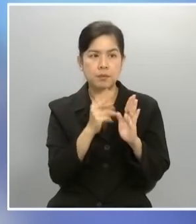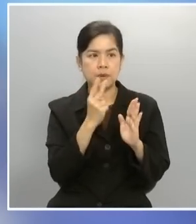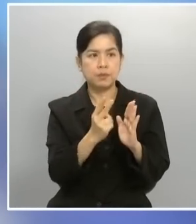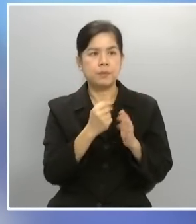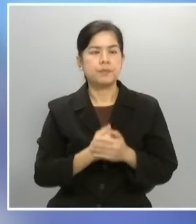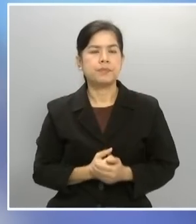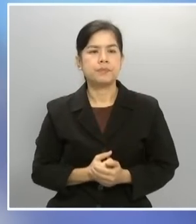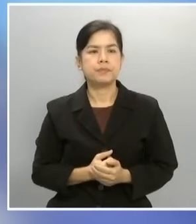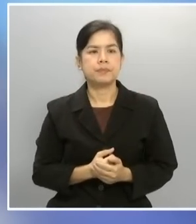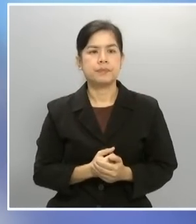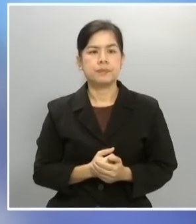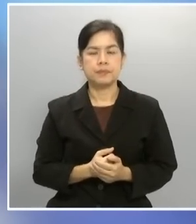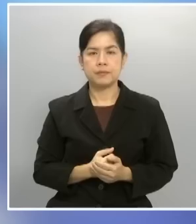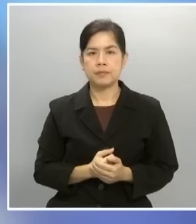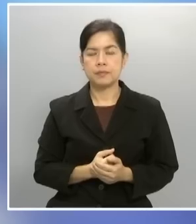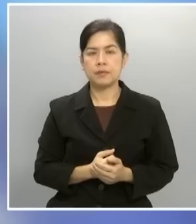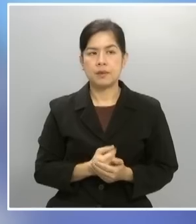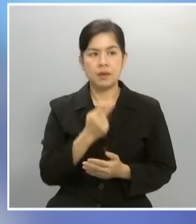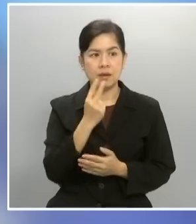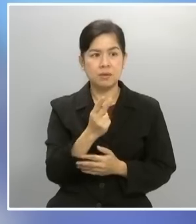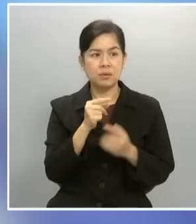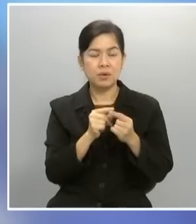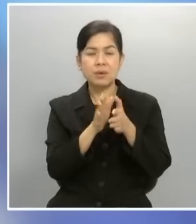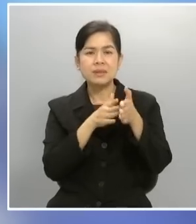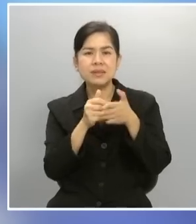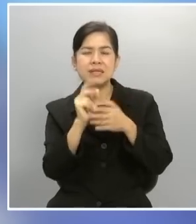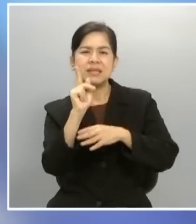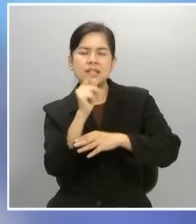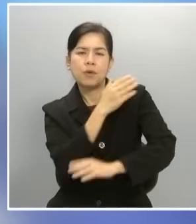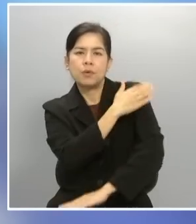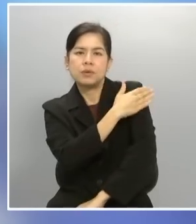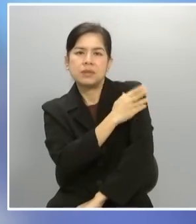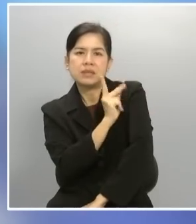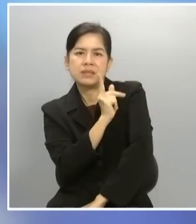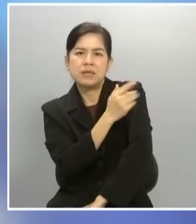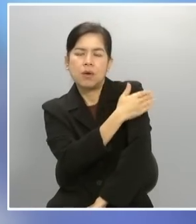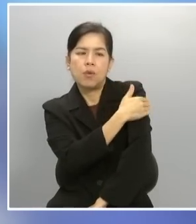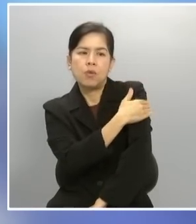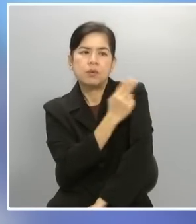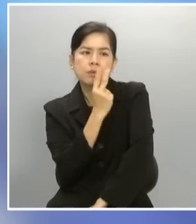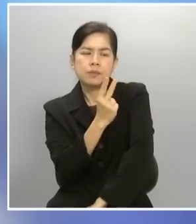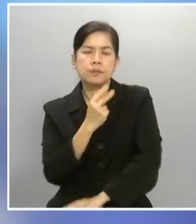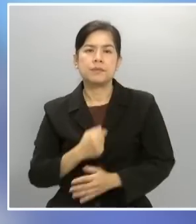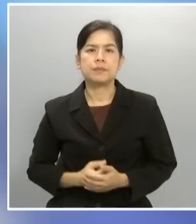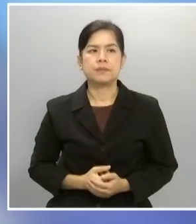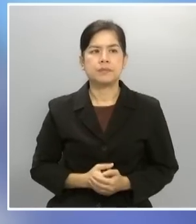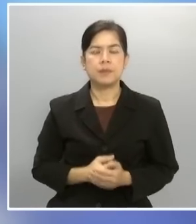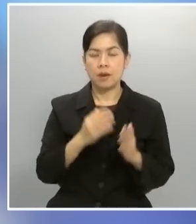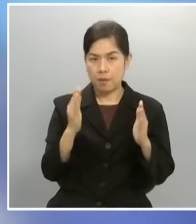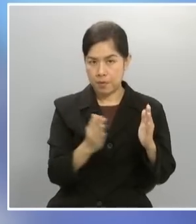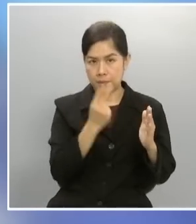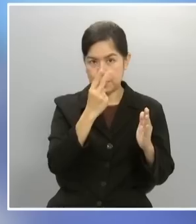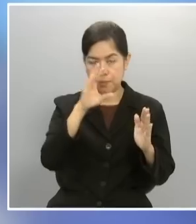ภาพนี้ถอยๆๆๆๆๆนิดนึงนี่คือรอยเขียวช้ำเห็นมั้ยฮะที่แขนเนี่ยนะครับอ่ะไปภาพต่อ